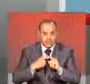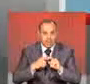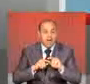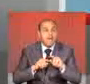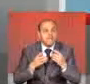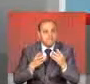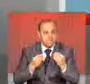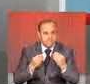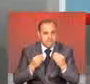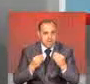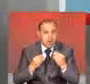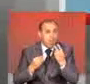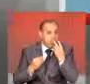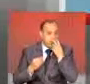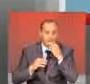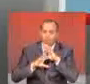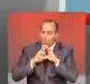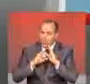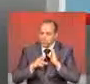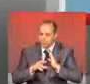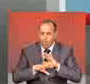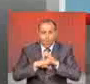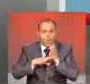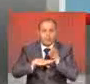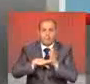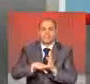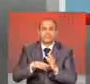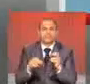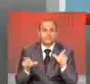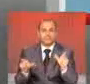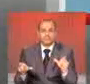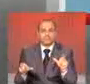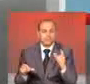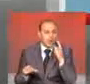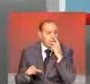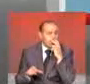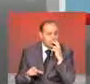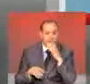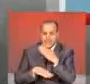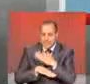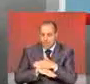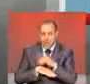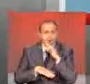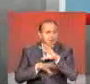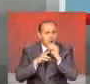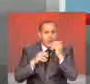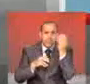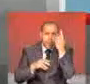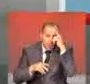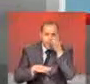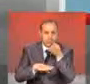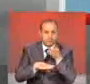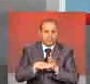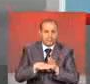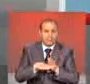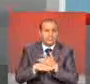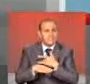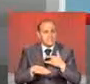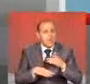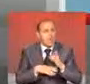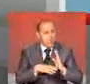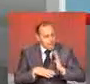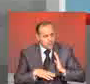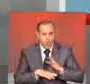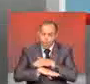تواجد كل الأسلاك الأمنية العاملة في المعبر من شرطة حدود وديوانة وحماية مدنية وفرقة إسناد صحي والقوات